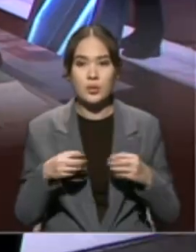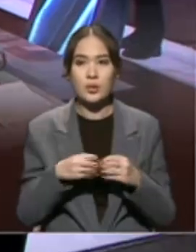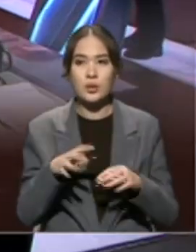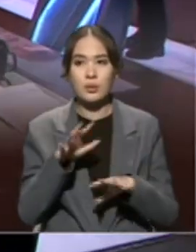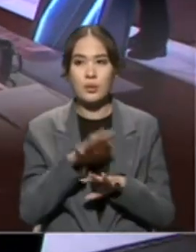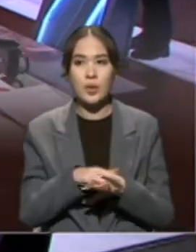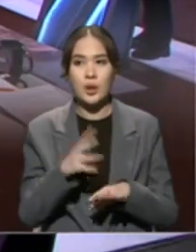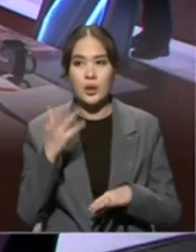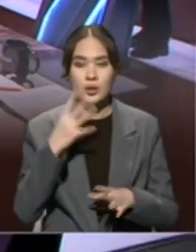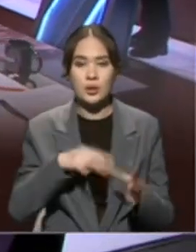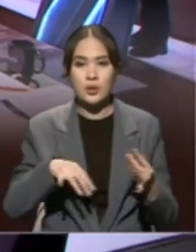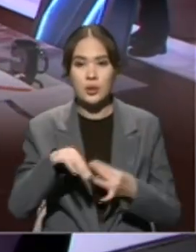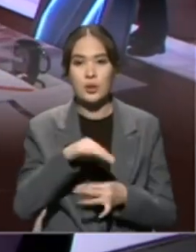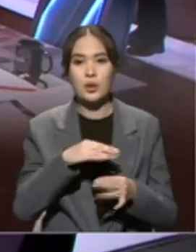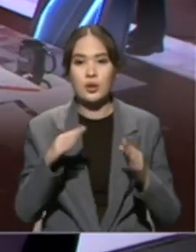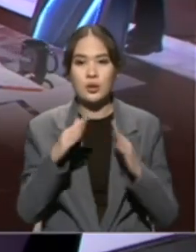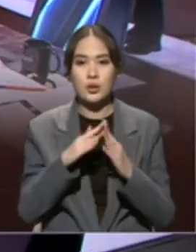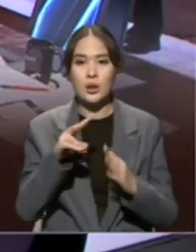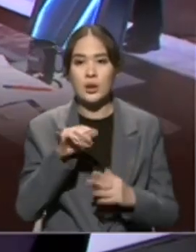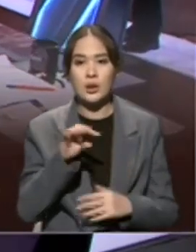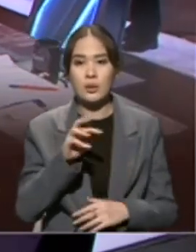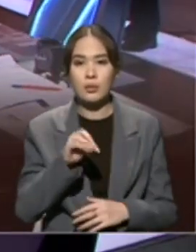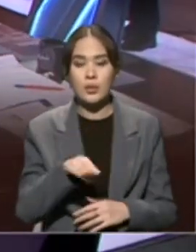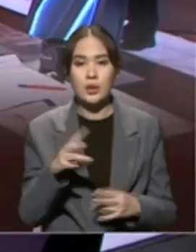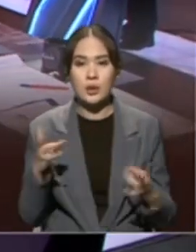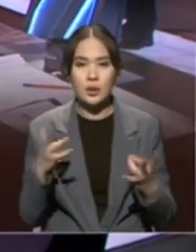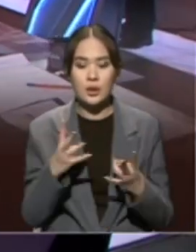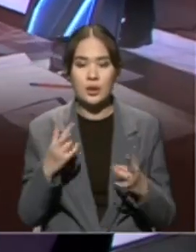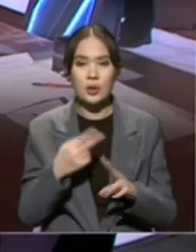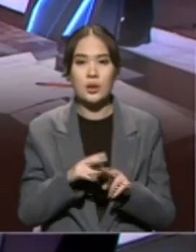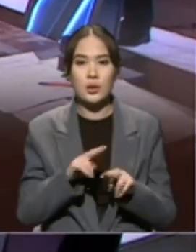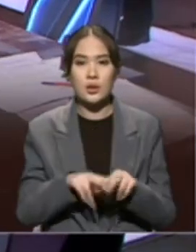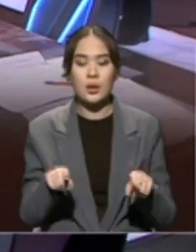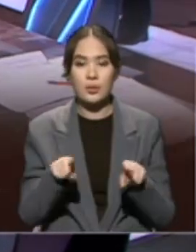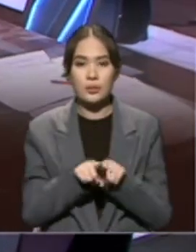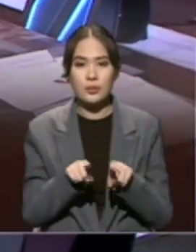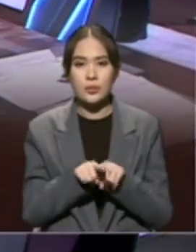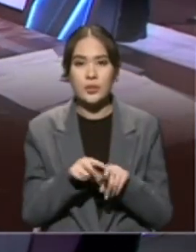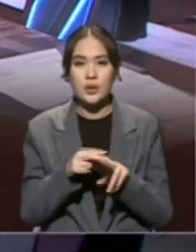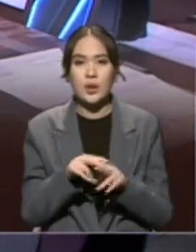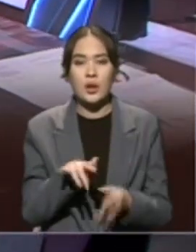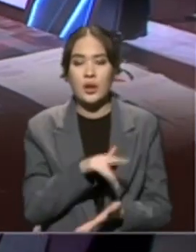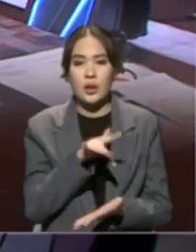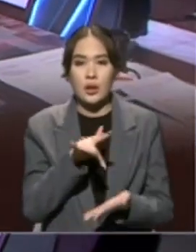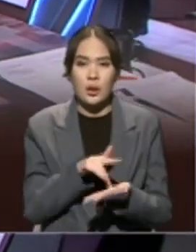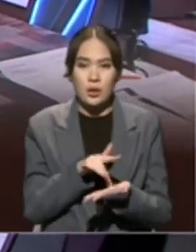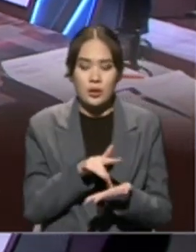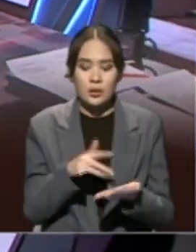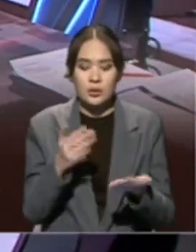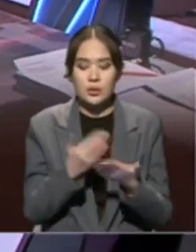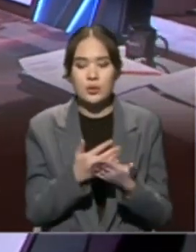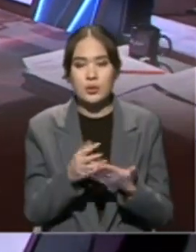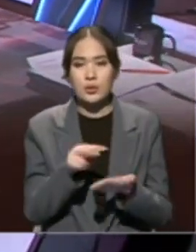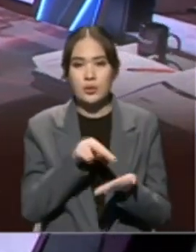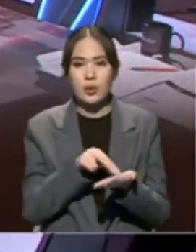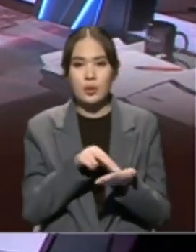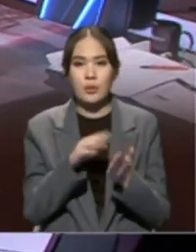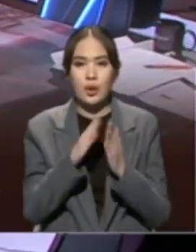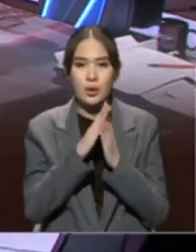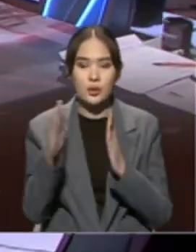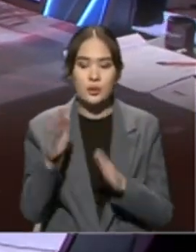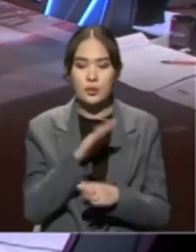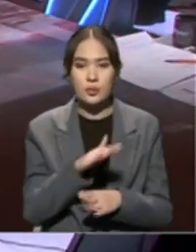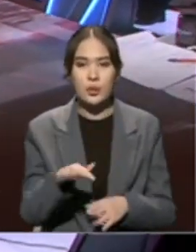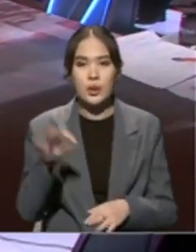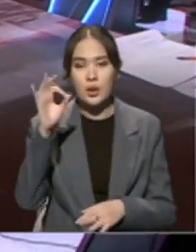басшыларымен сөйлескенде де сол үйдің лимитін қою керек. Бұл жерде жаңағындай қалаларға осындай сомадан аспайды дейтінде, өйткені